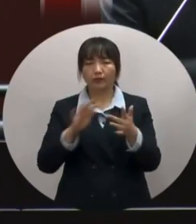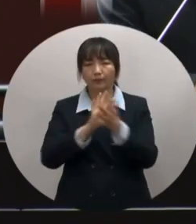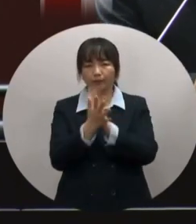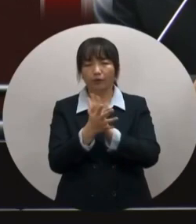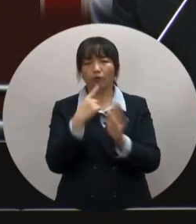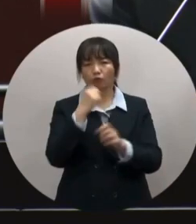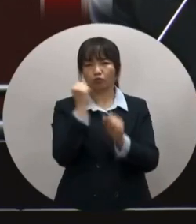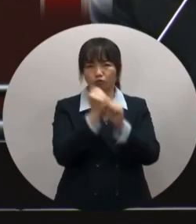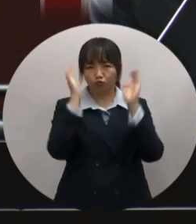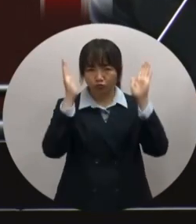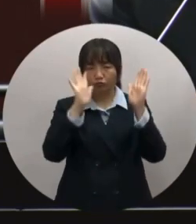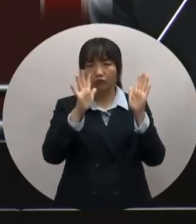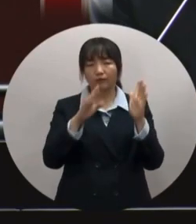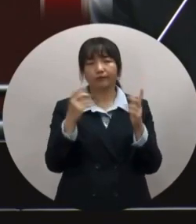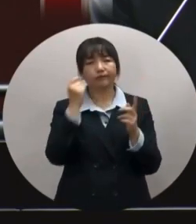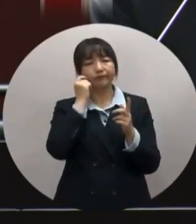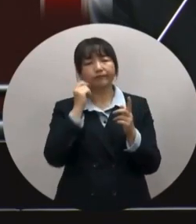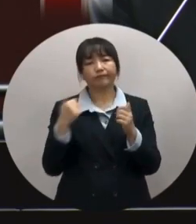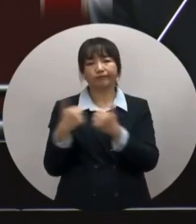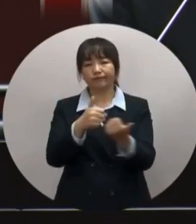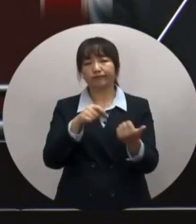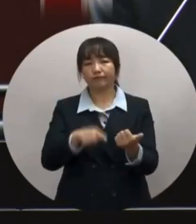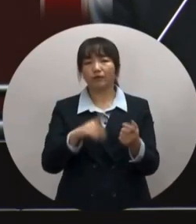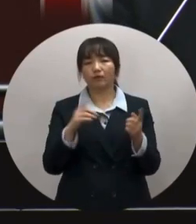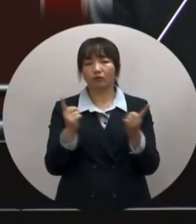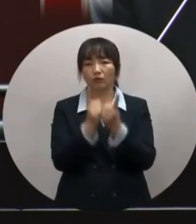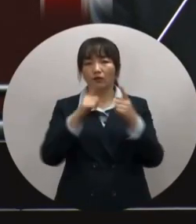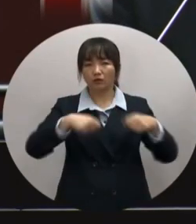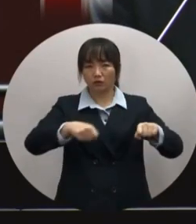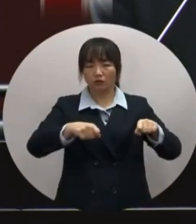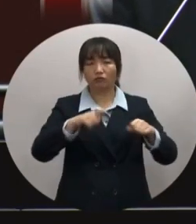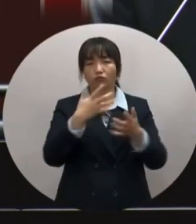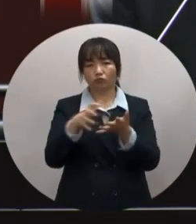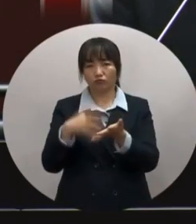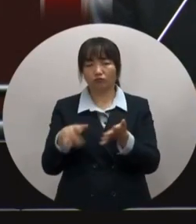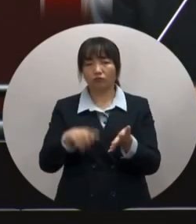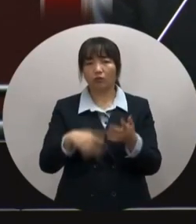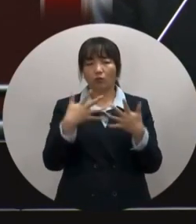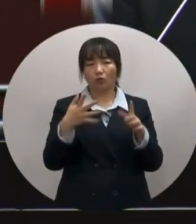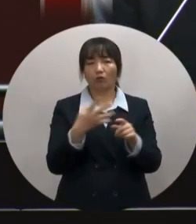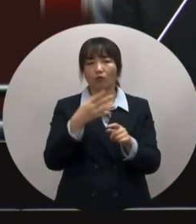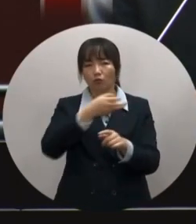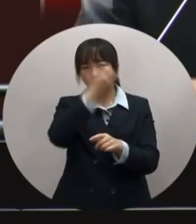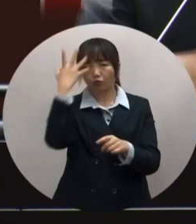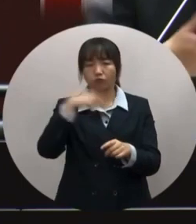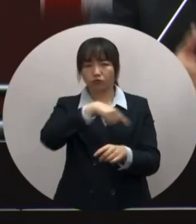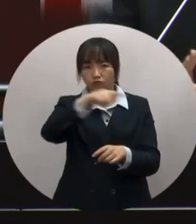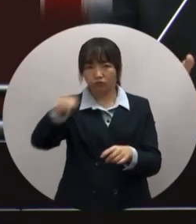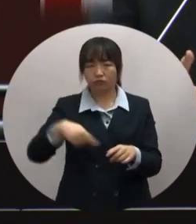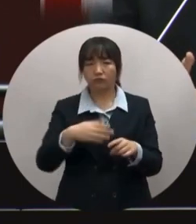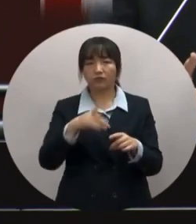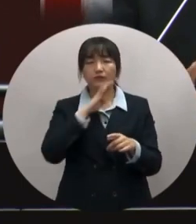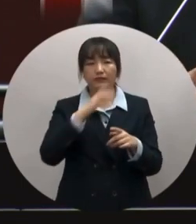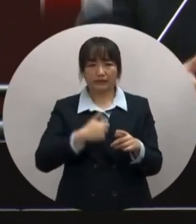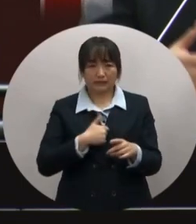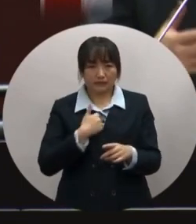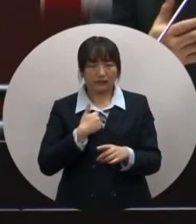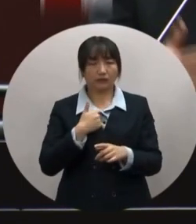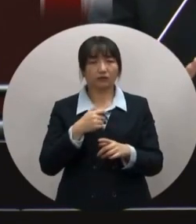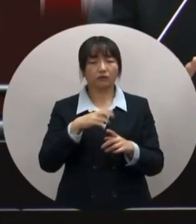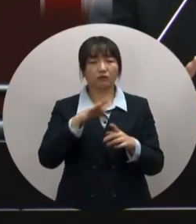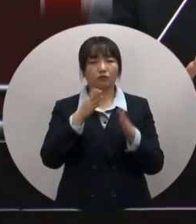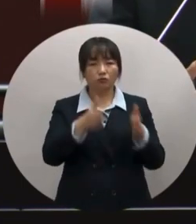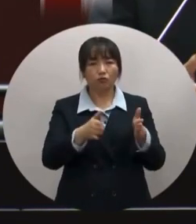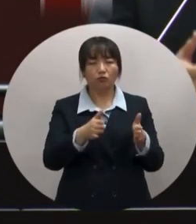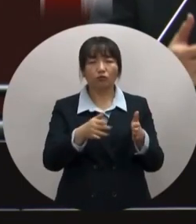消掉我們的努力第二個就是機車台灣是機車大國很多年輕人他還沒有真正的